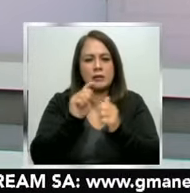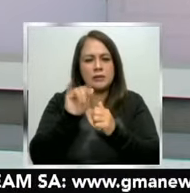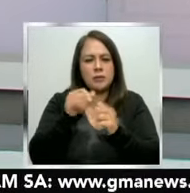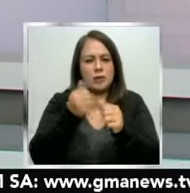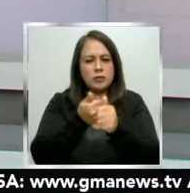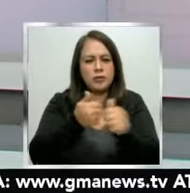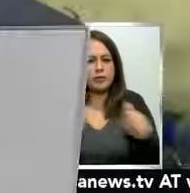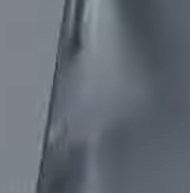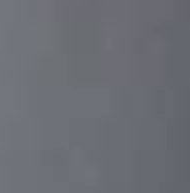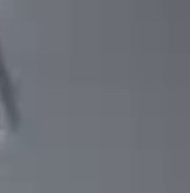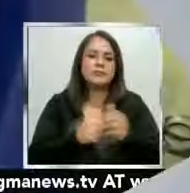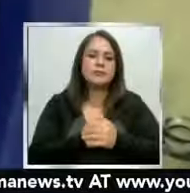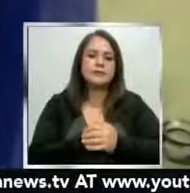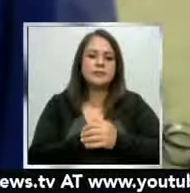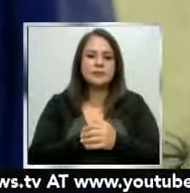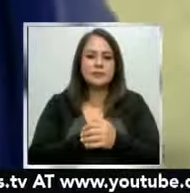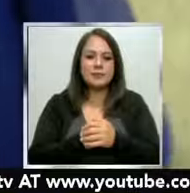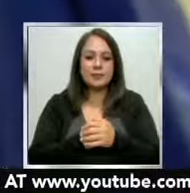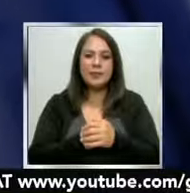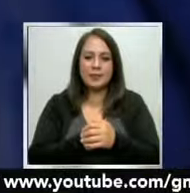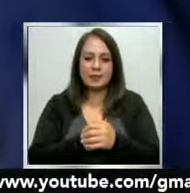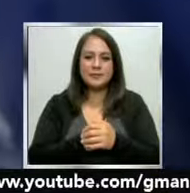Panganiban Perez.